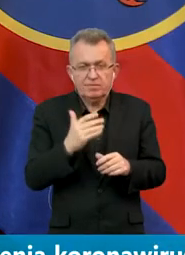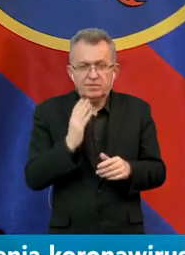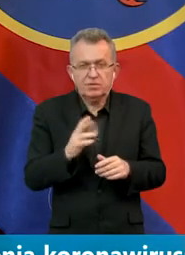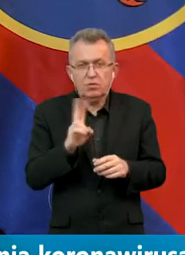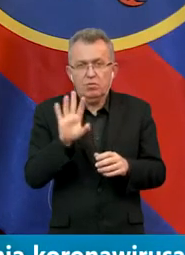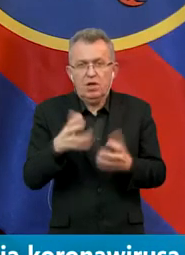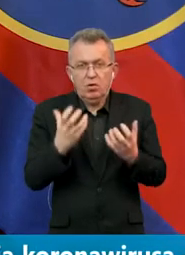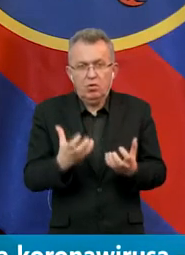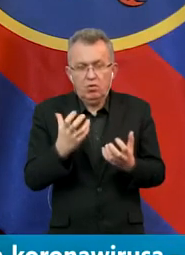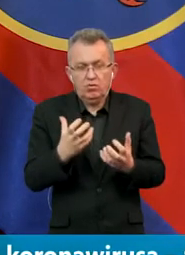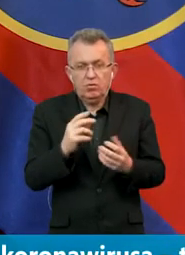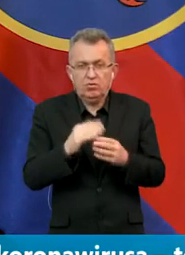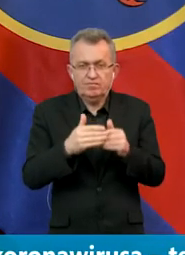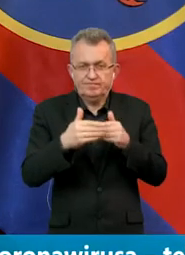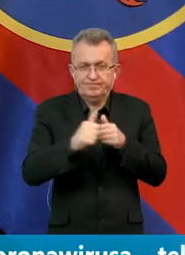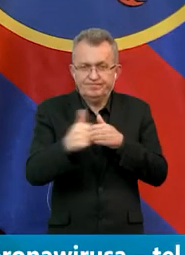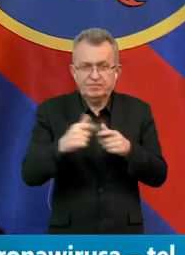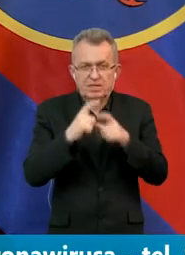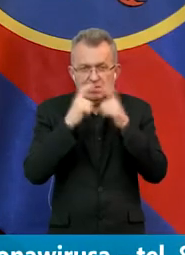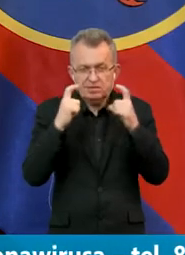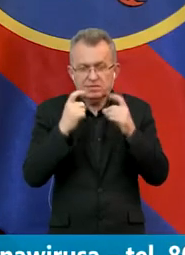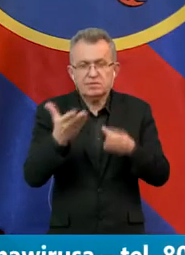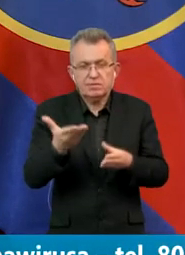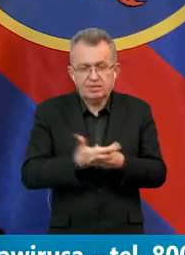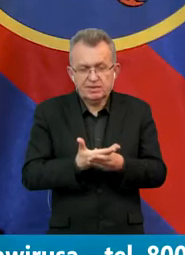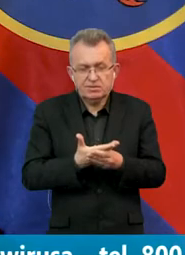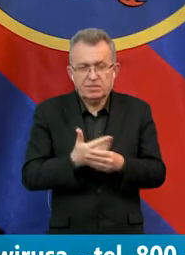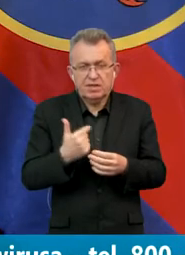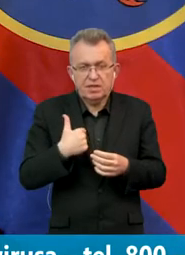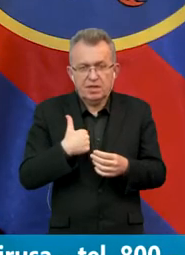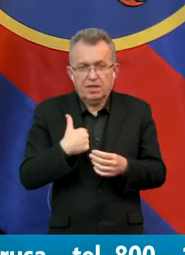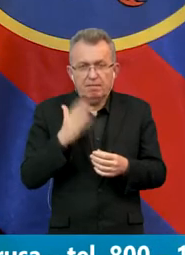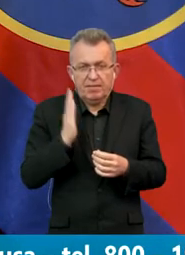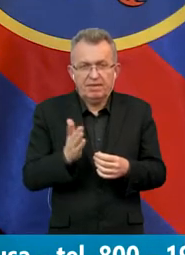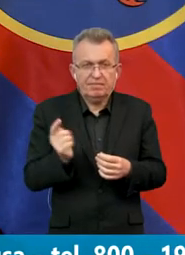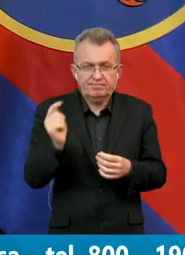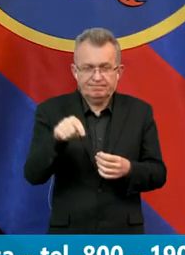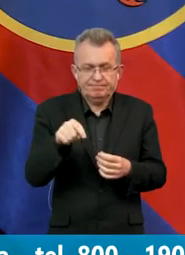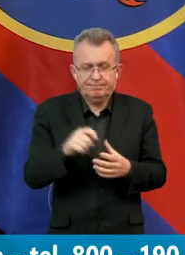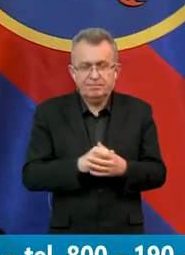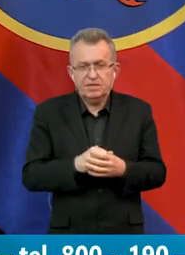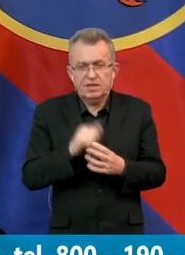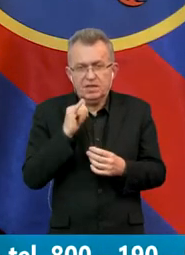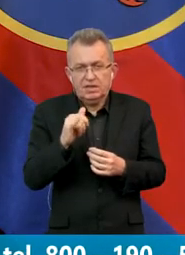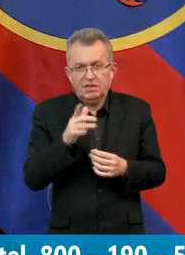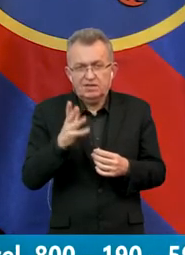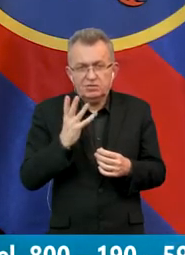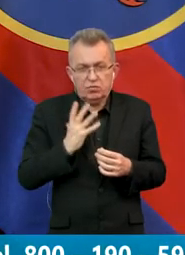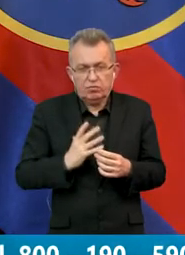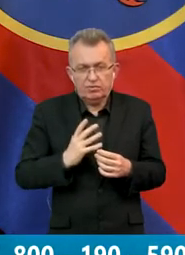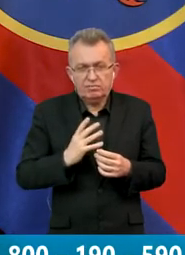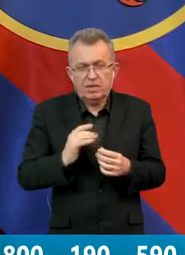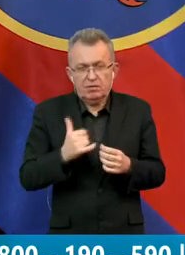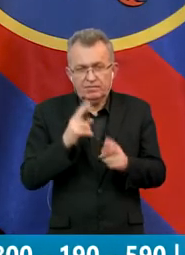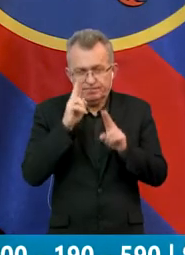Kto ma ochotę w odpowiednim dystansie z maseczką, zapraszam. Ja też tam będę i choć w tak skromny sposób, ale